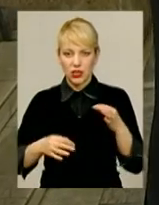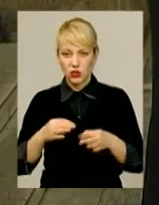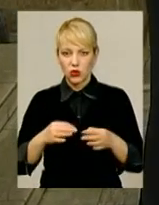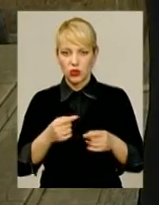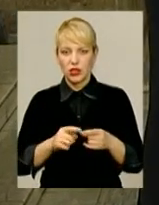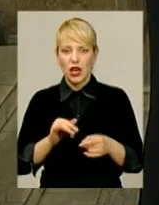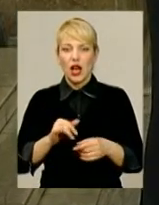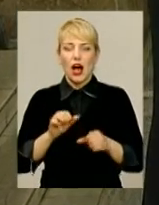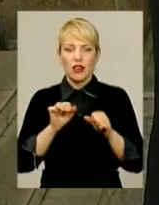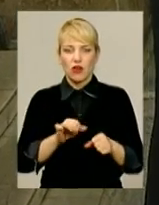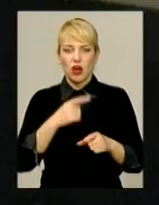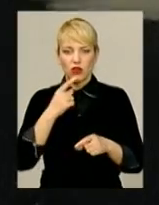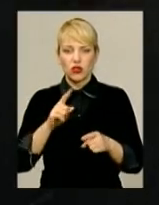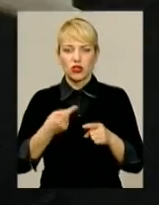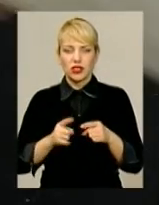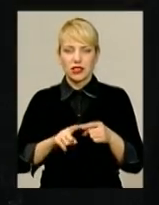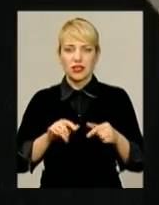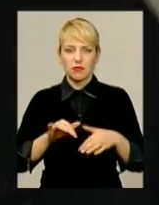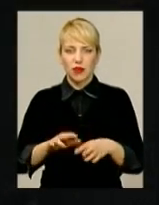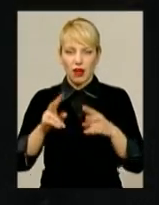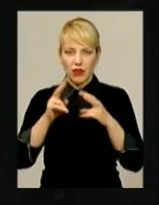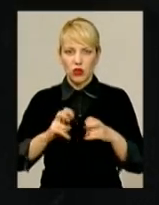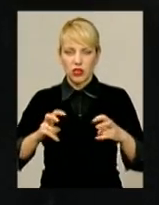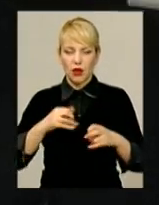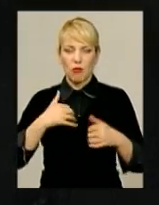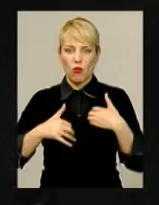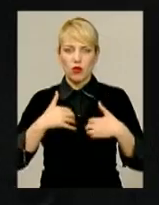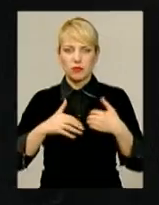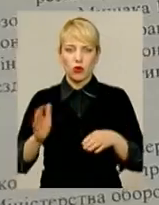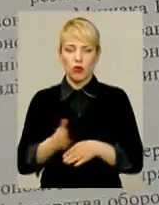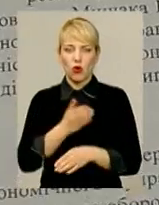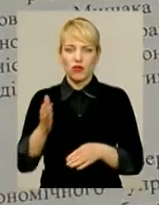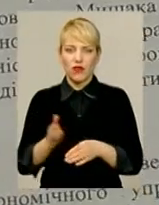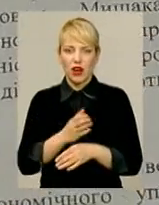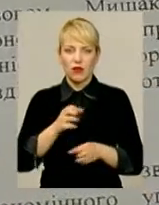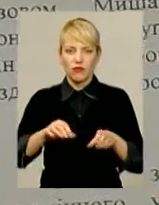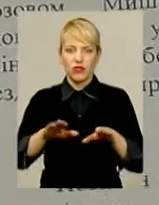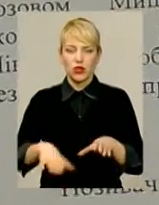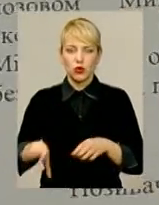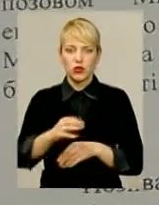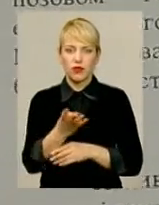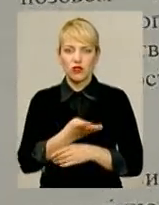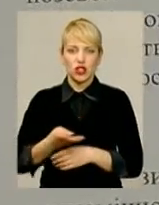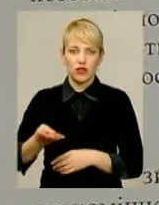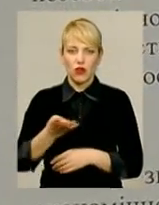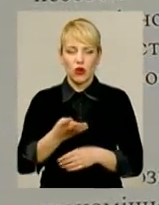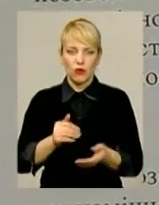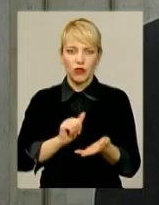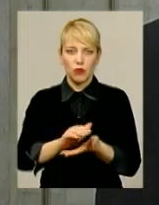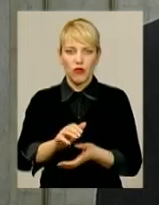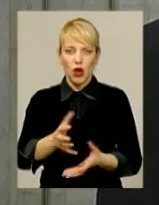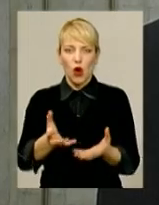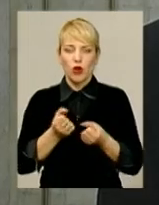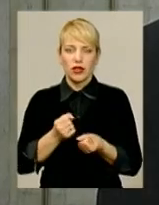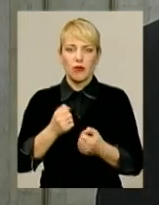адвокат військових стверджує, ці справи розглядалися поспіхом і конвеєром. Вердикт усім 4 відмовити в отриманні бойових.